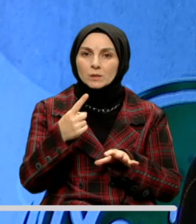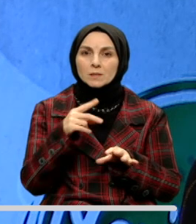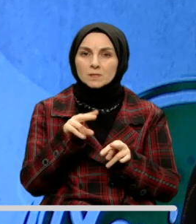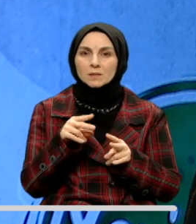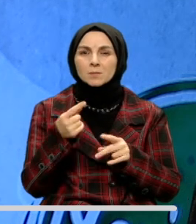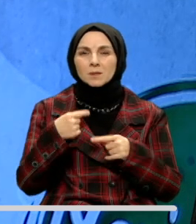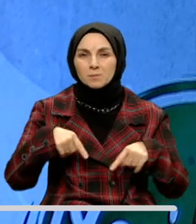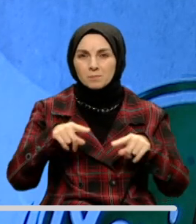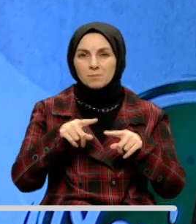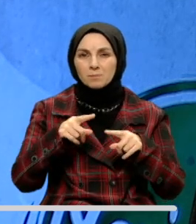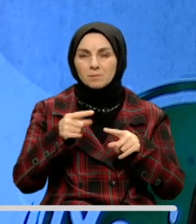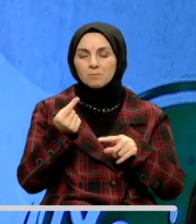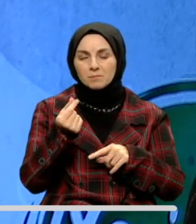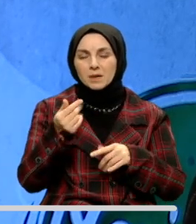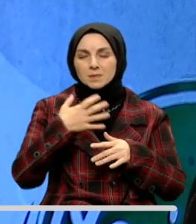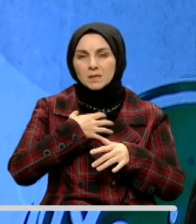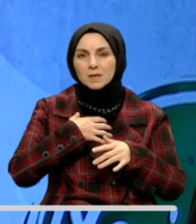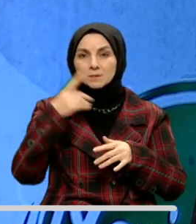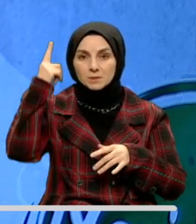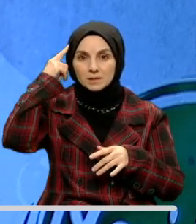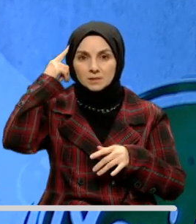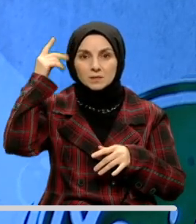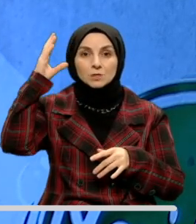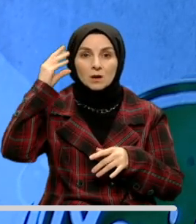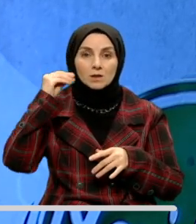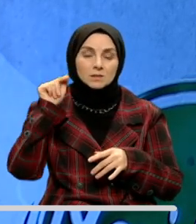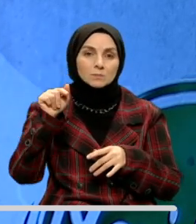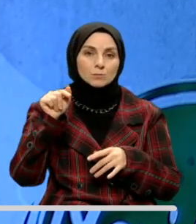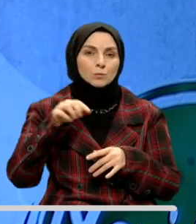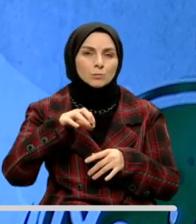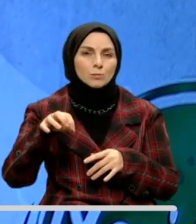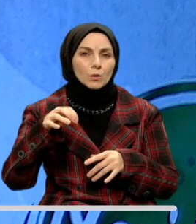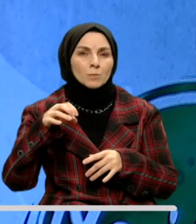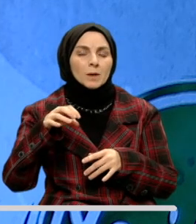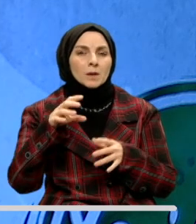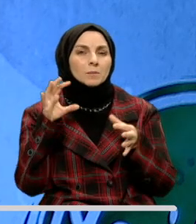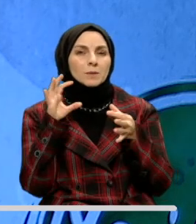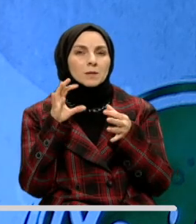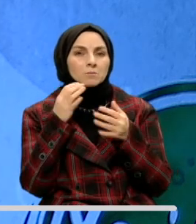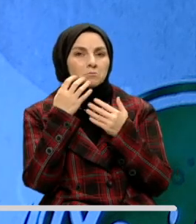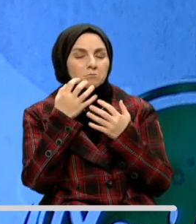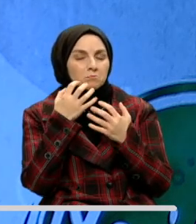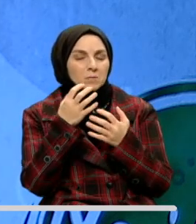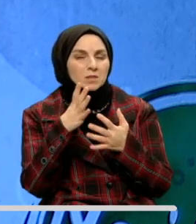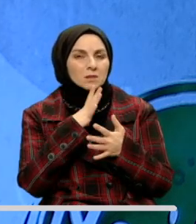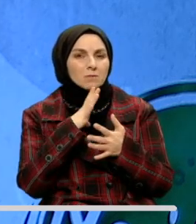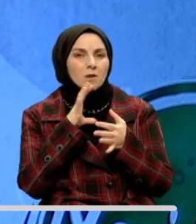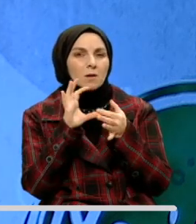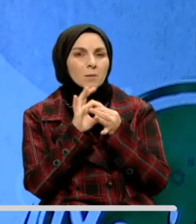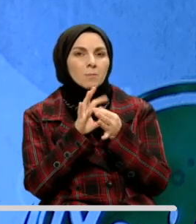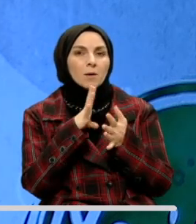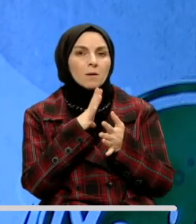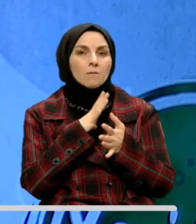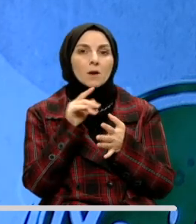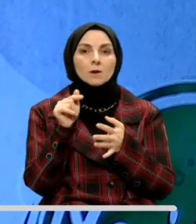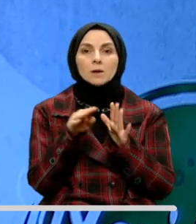daha kendimi tanıdıkça fark ettim. İşte bu alana karşı bir ilgim var. Yani bu alanda bir şeyler yapmak istiyorum. Hani hayatımı